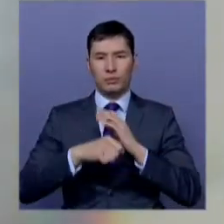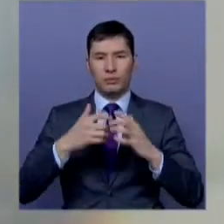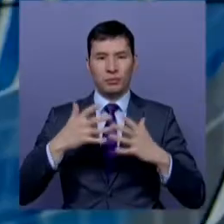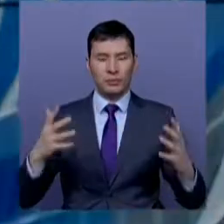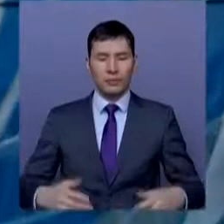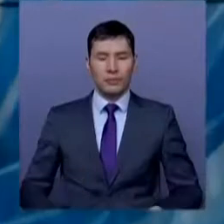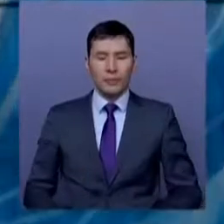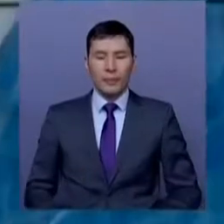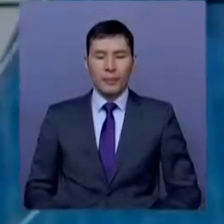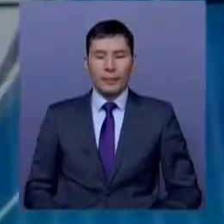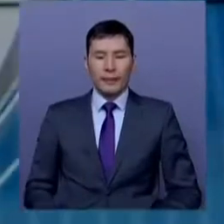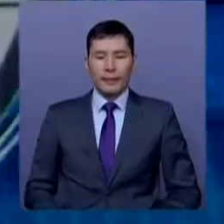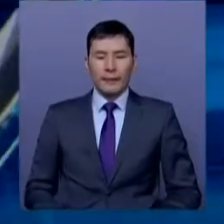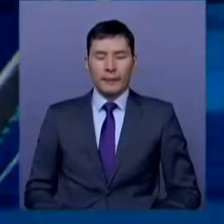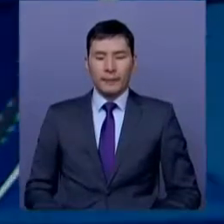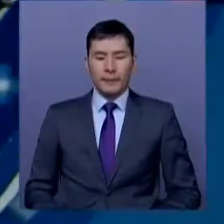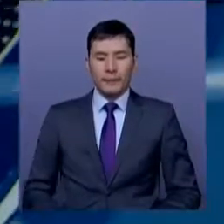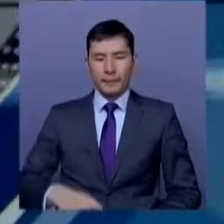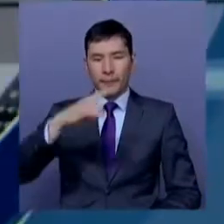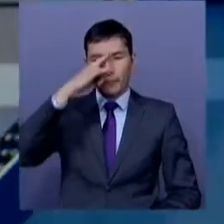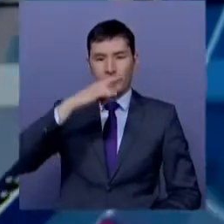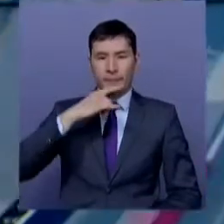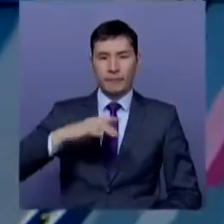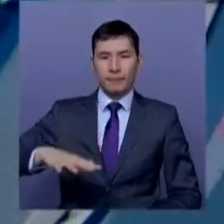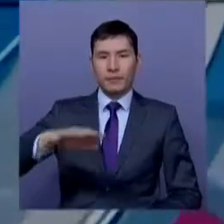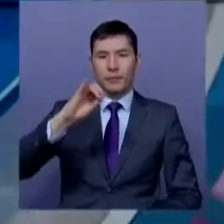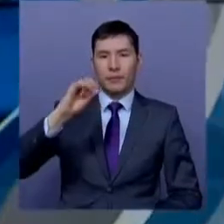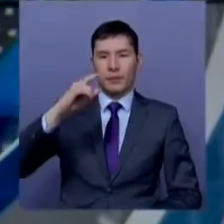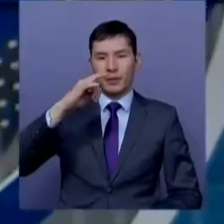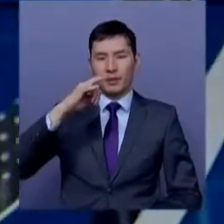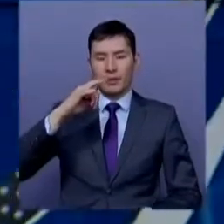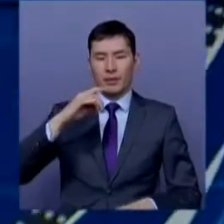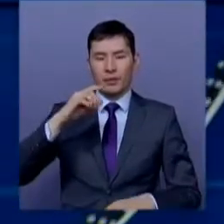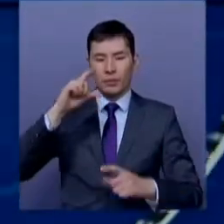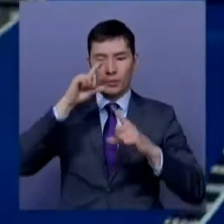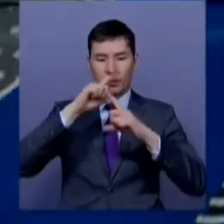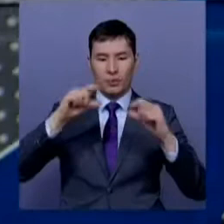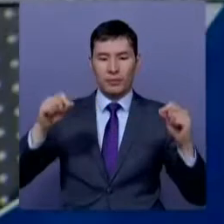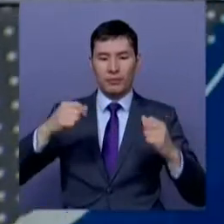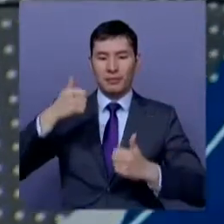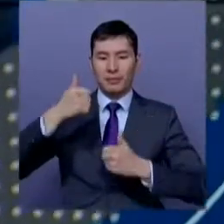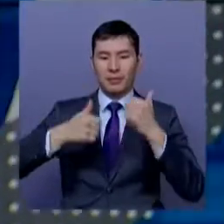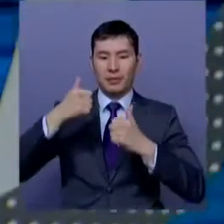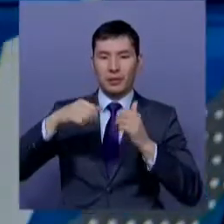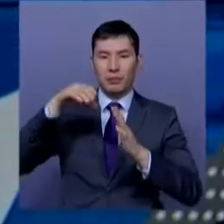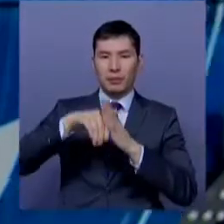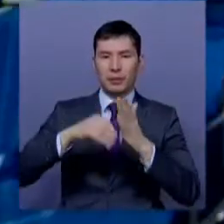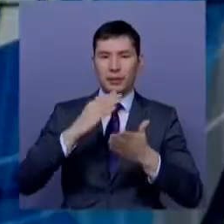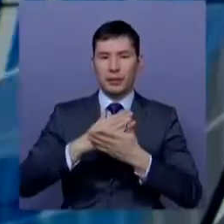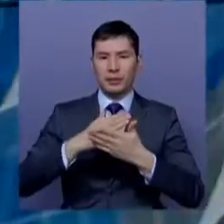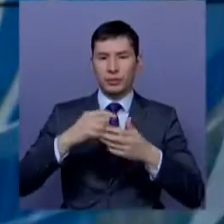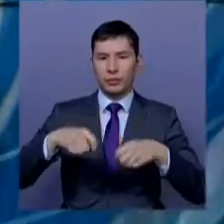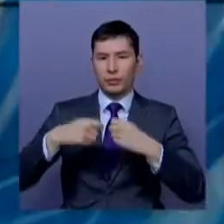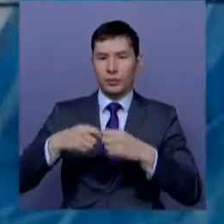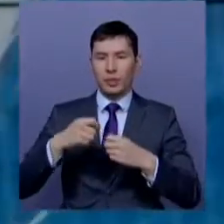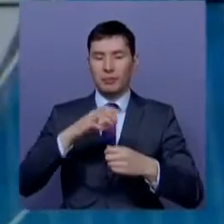телеарнасы. Жалғастырамыз. Қазақстанның оңтүстігінде оқушылар олимпиадасын өткізу кезінде келеңсіз жайттер анықталған.